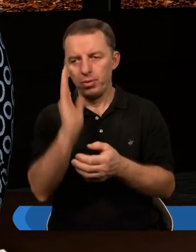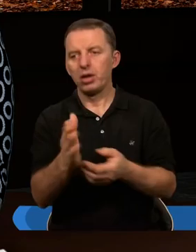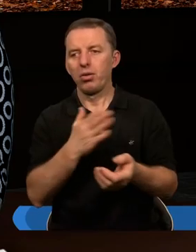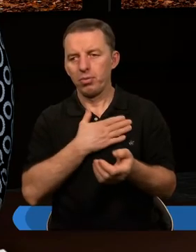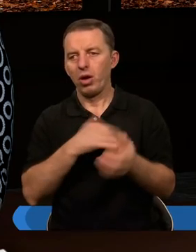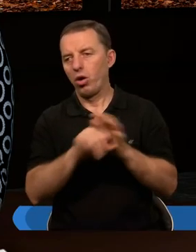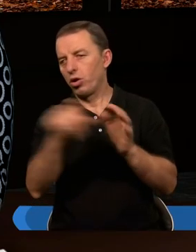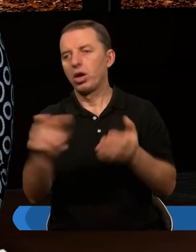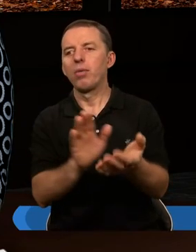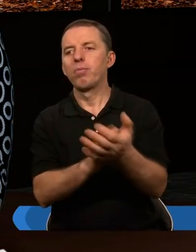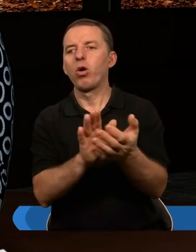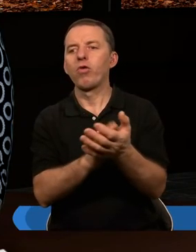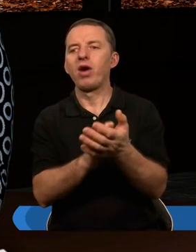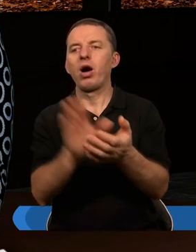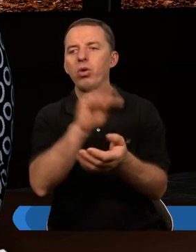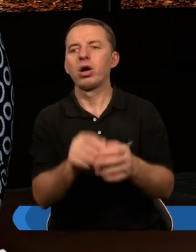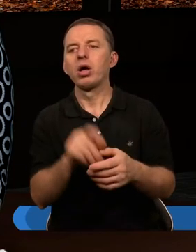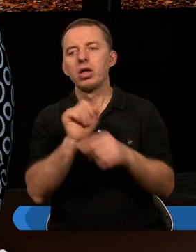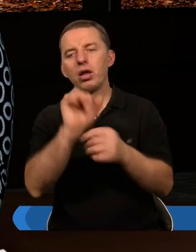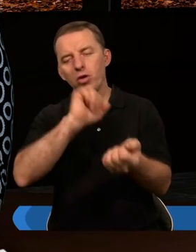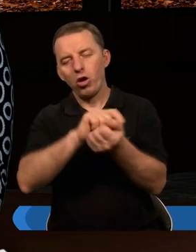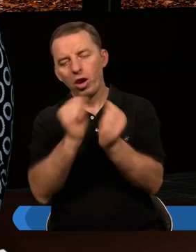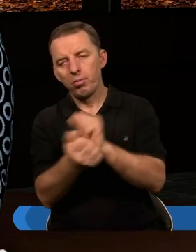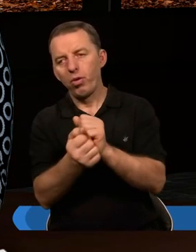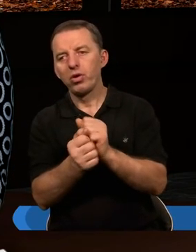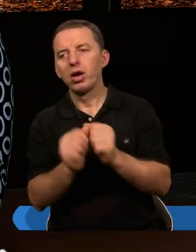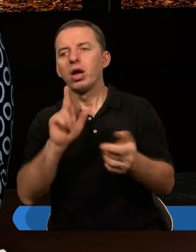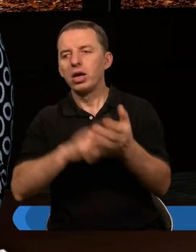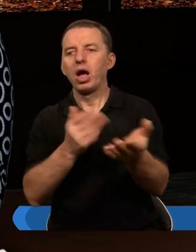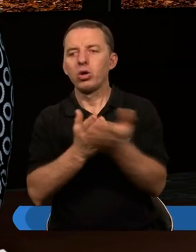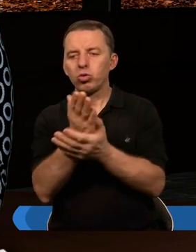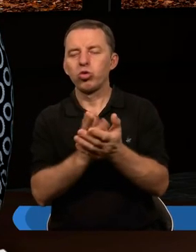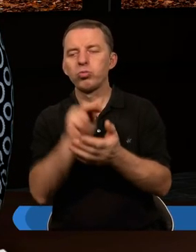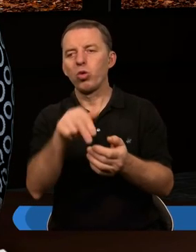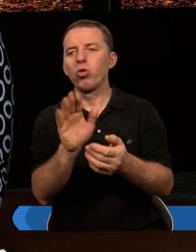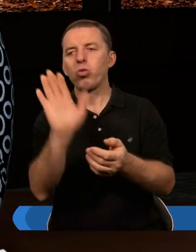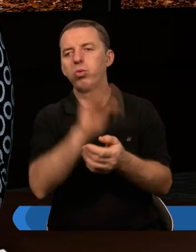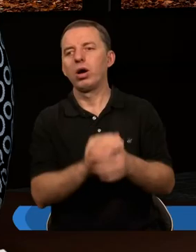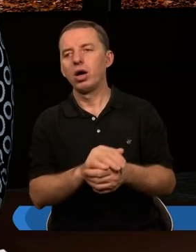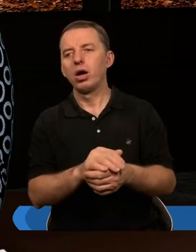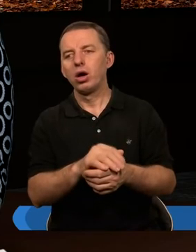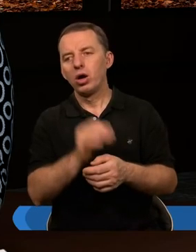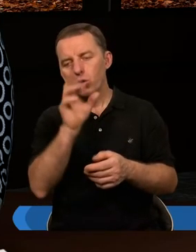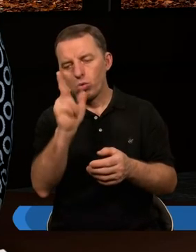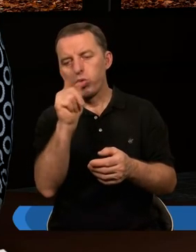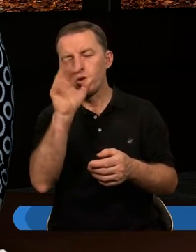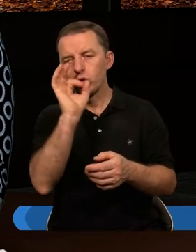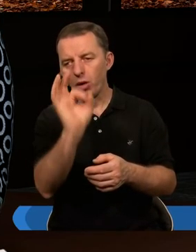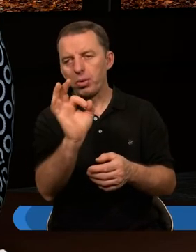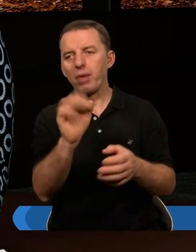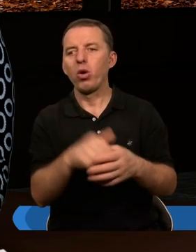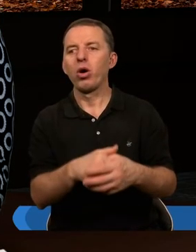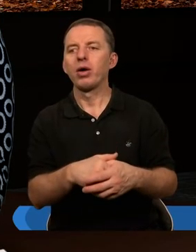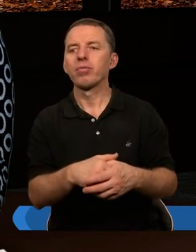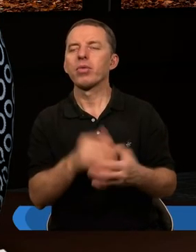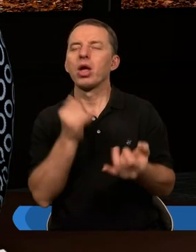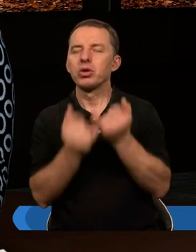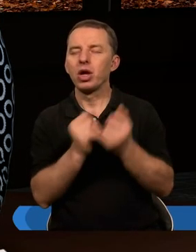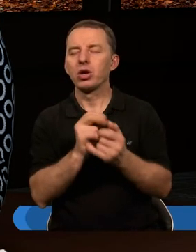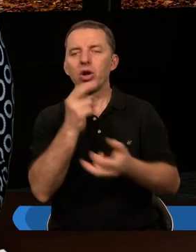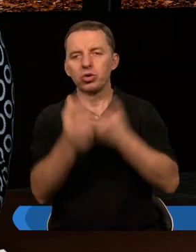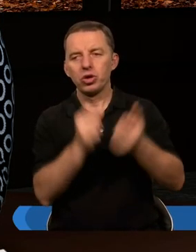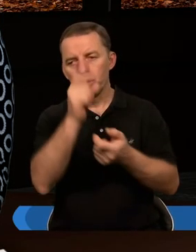będziesz miał od niej pochwałę. Jest ona bowiem na służbie u Boga, Tobie ku dobremu. A